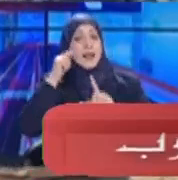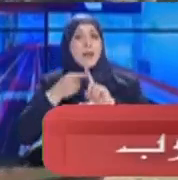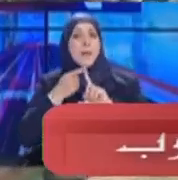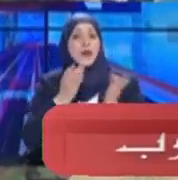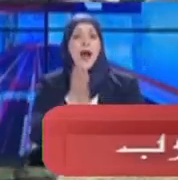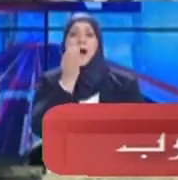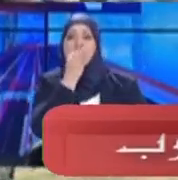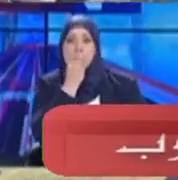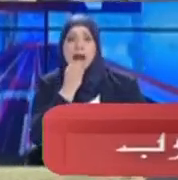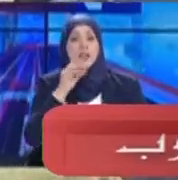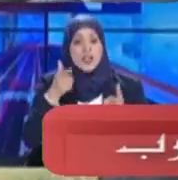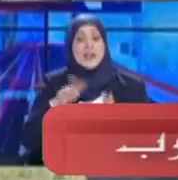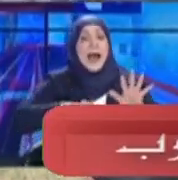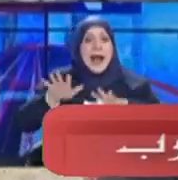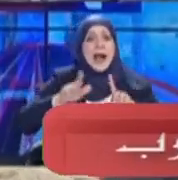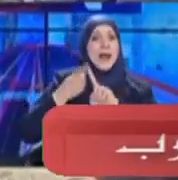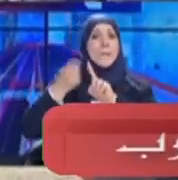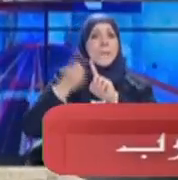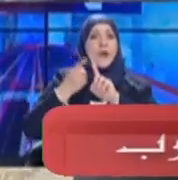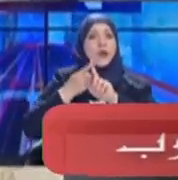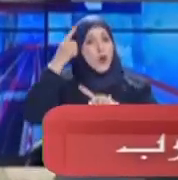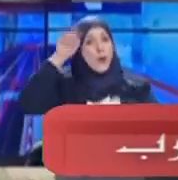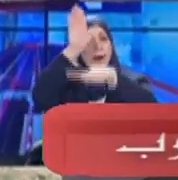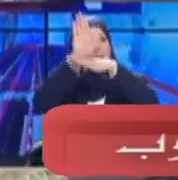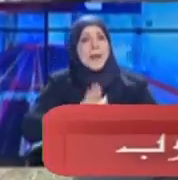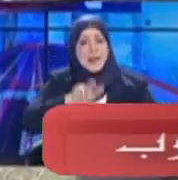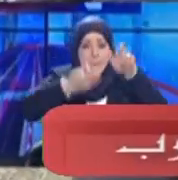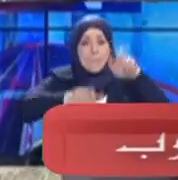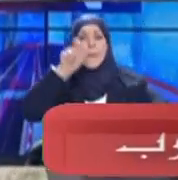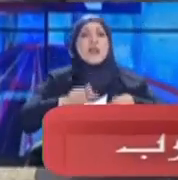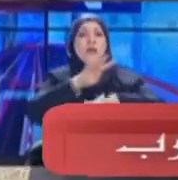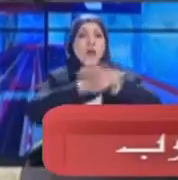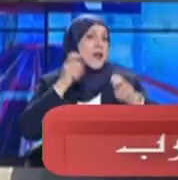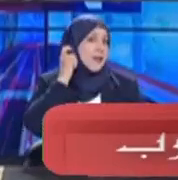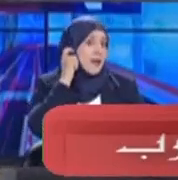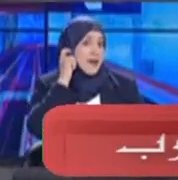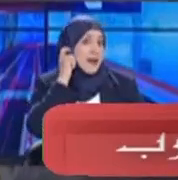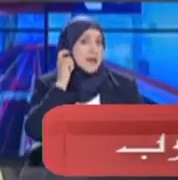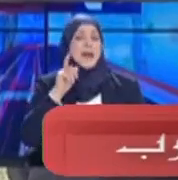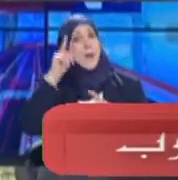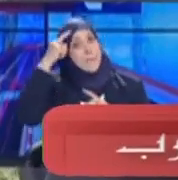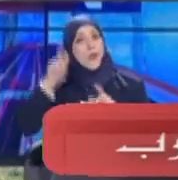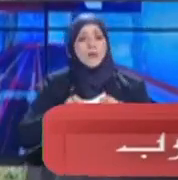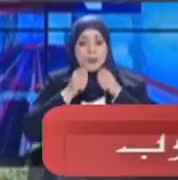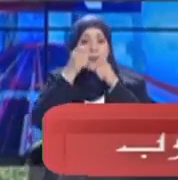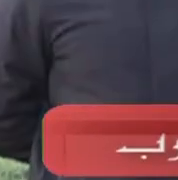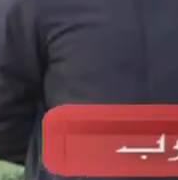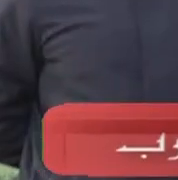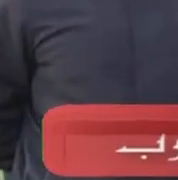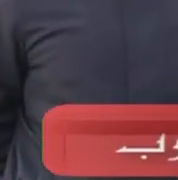القرارات هذه استباقيه في ولايه القصد بالنسبه للتمويل والتسويه